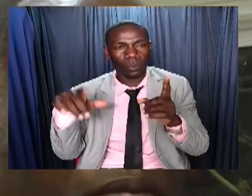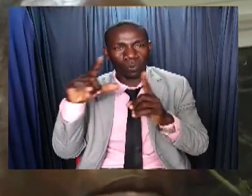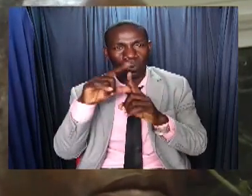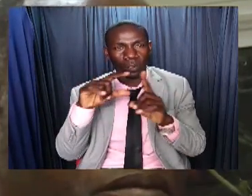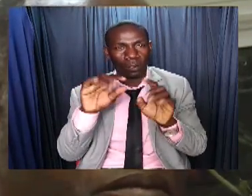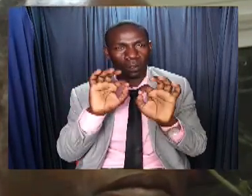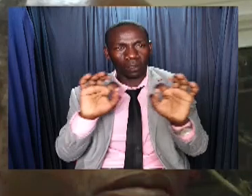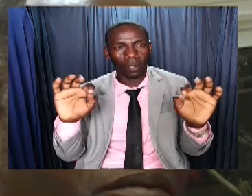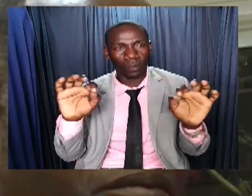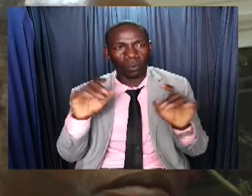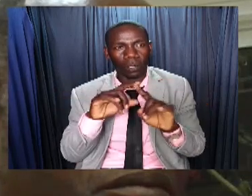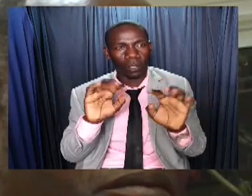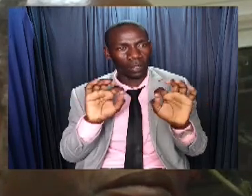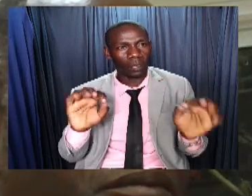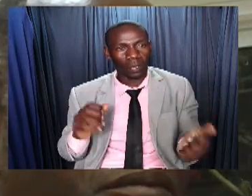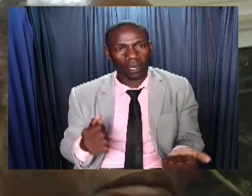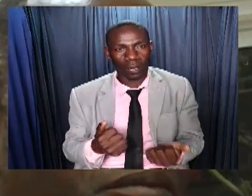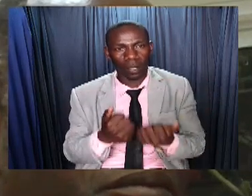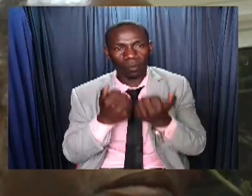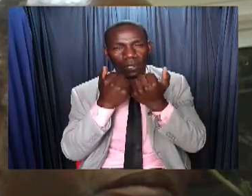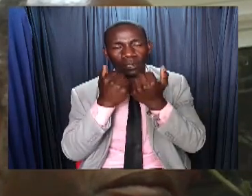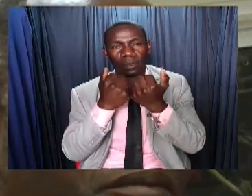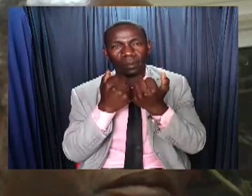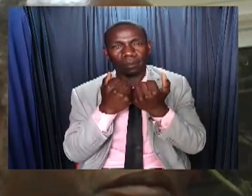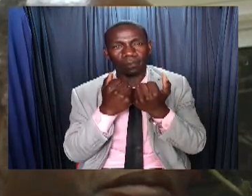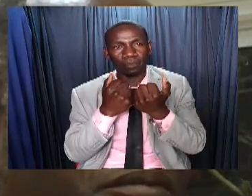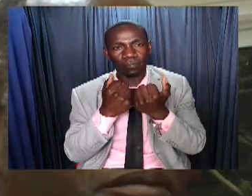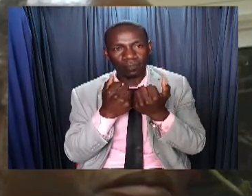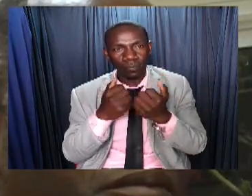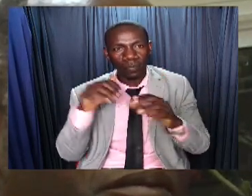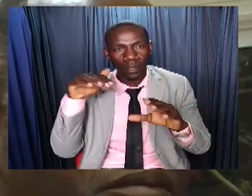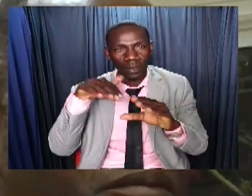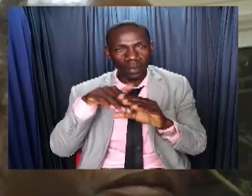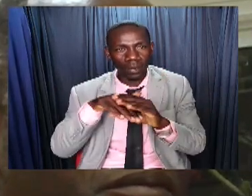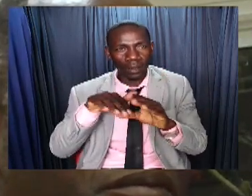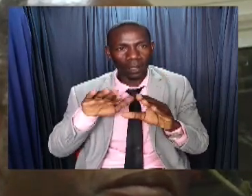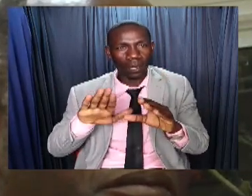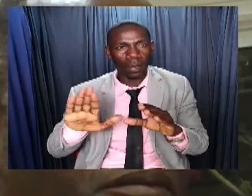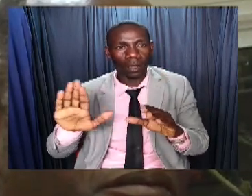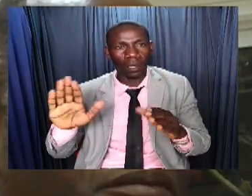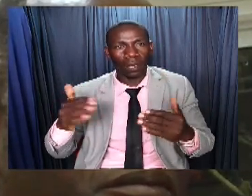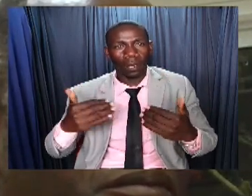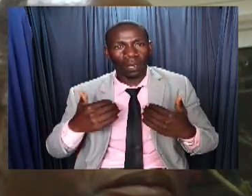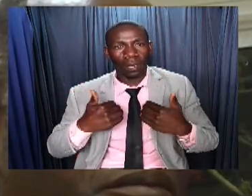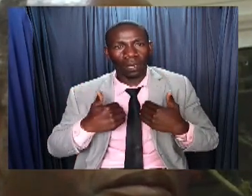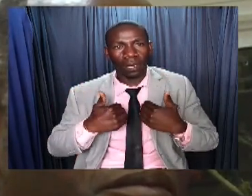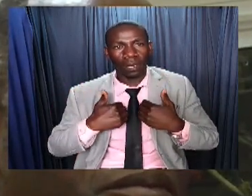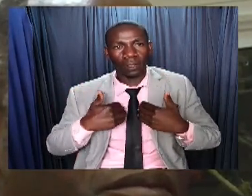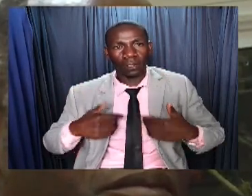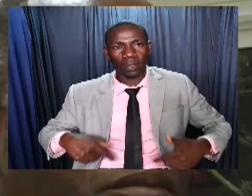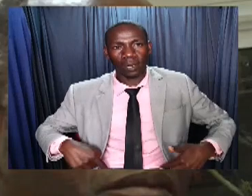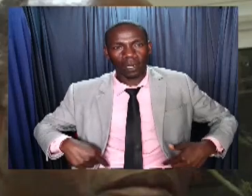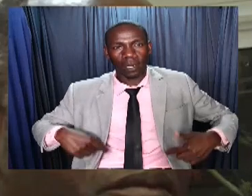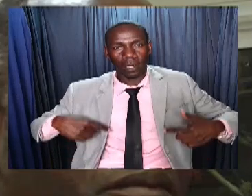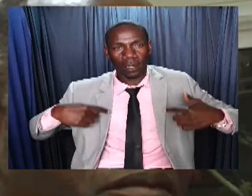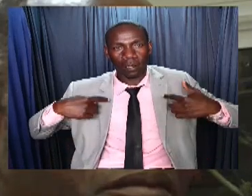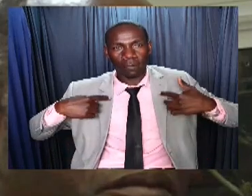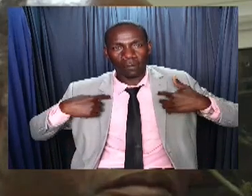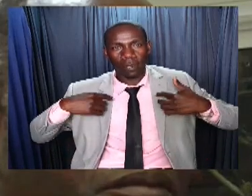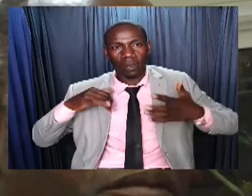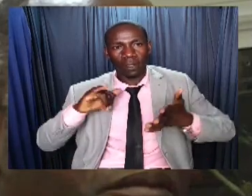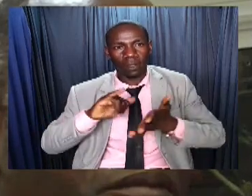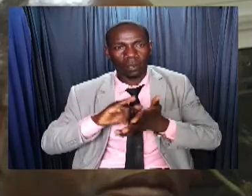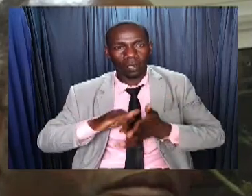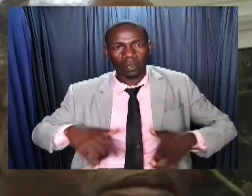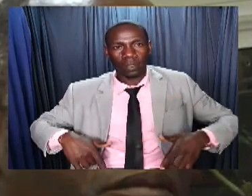Wala pasipo yeye hakikufanyika chochote kilichofanyika. Ndani yake ndimo ulimokuwa uzima, na ule